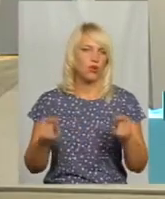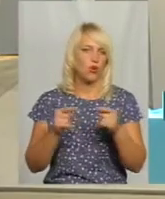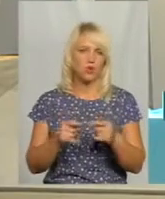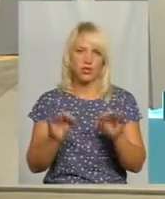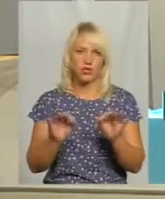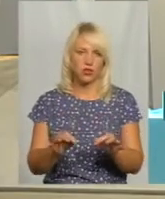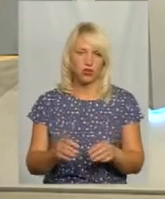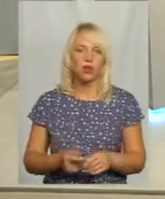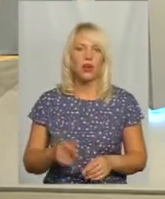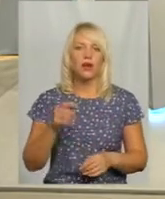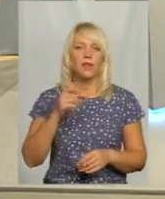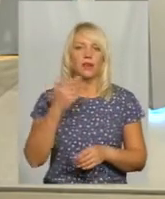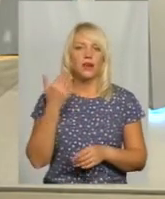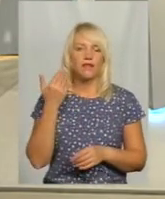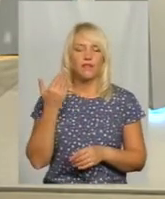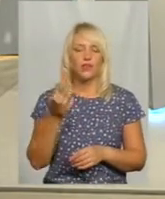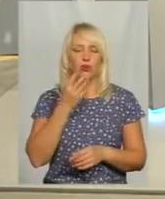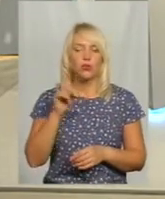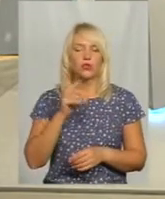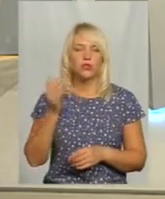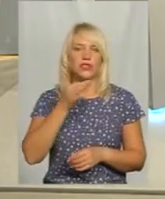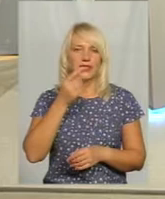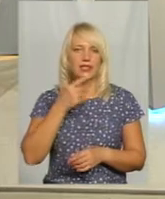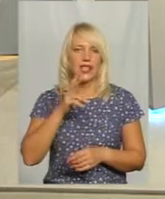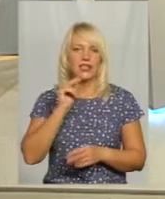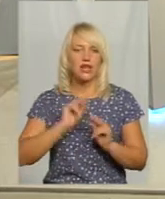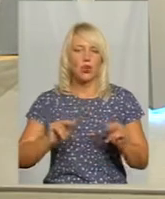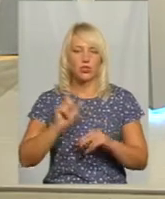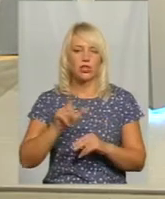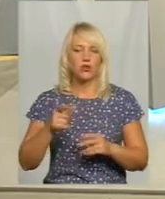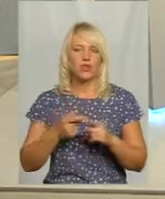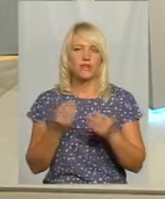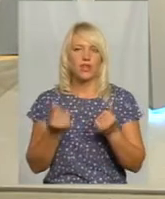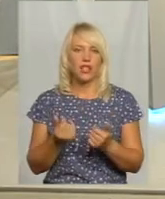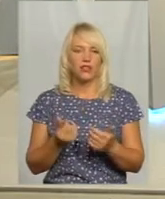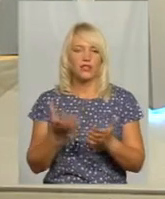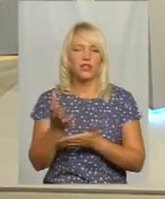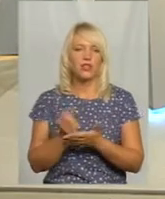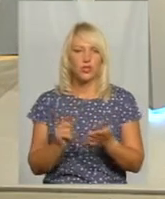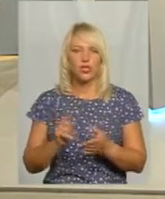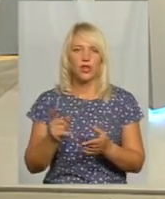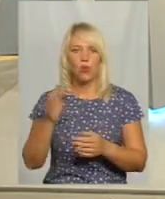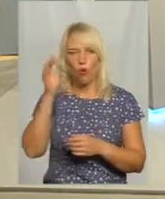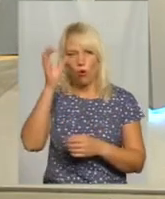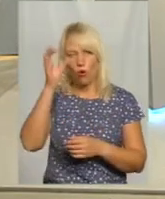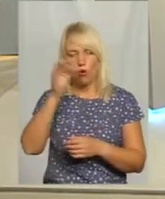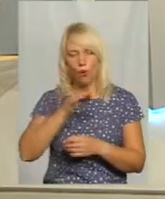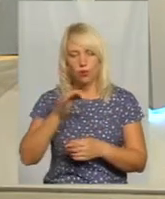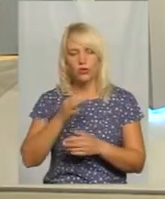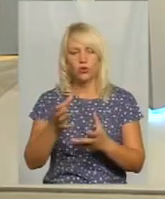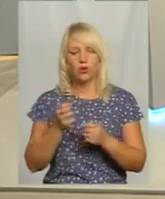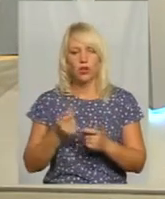добре, що ви сказали за вчителів, оскільки оцей фінансовий ресурс, який область отримала, там були